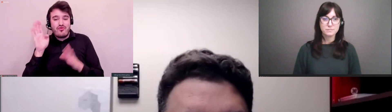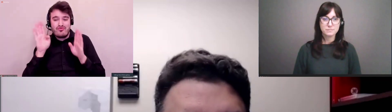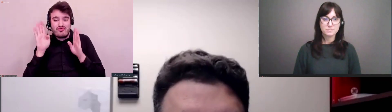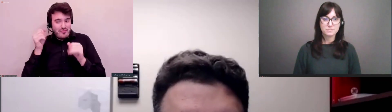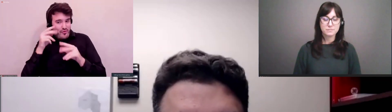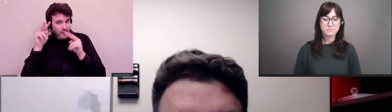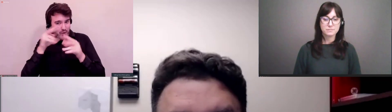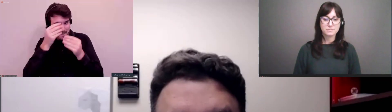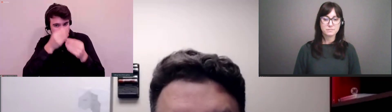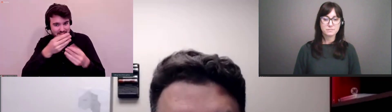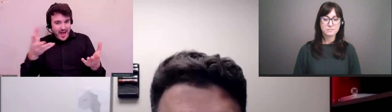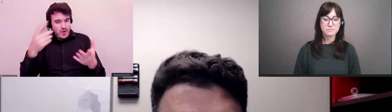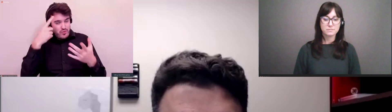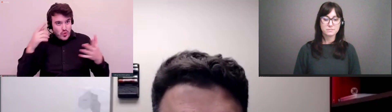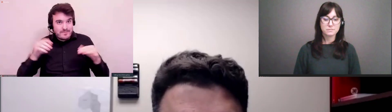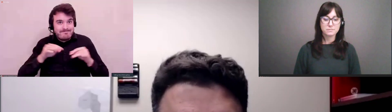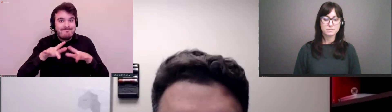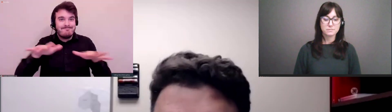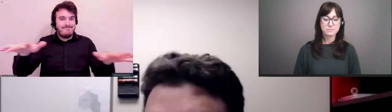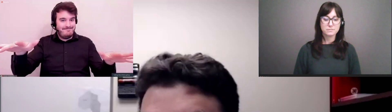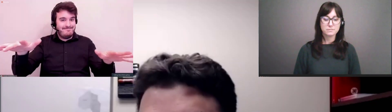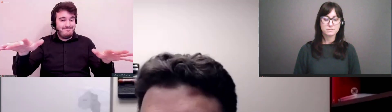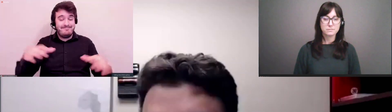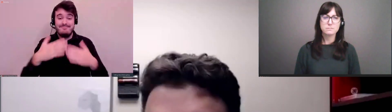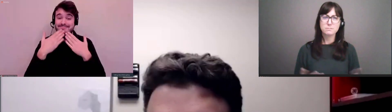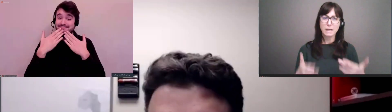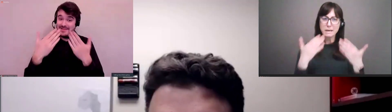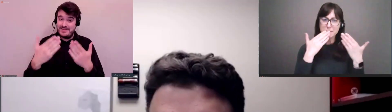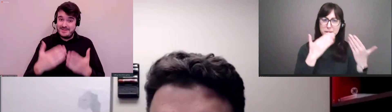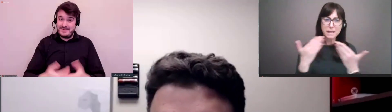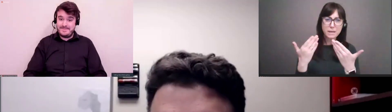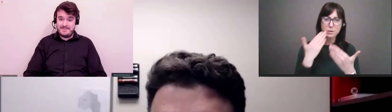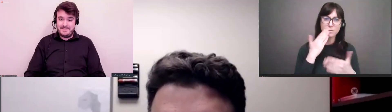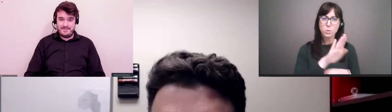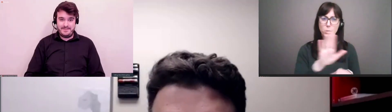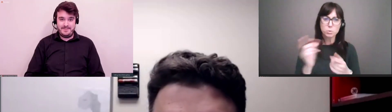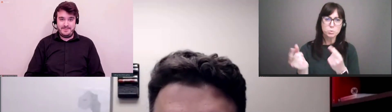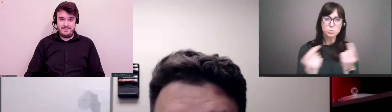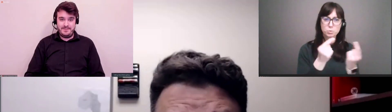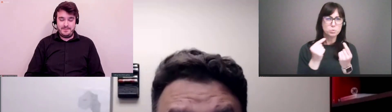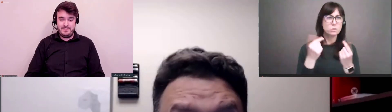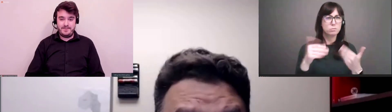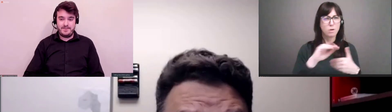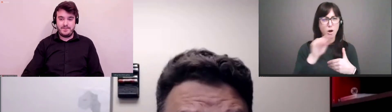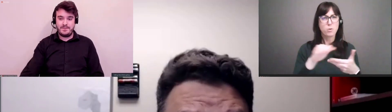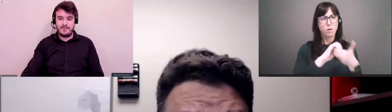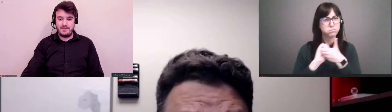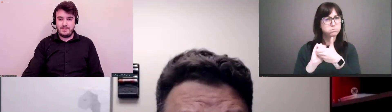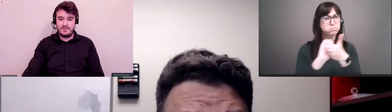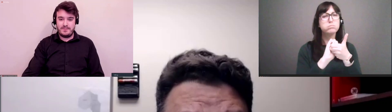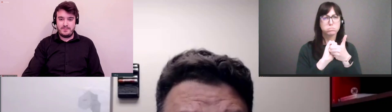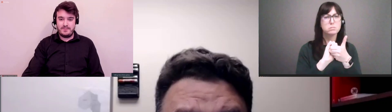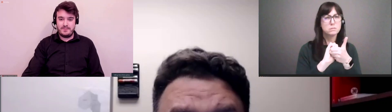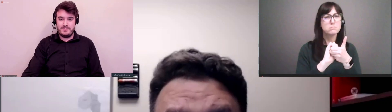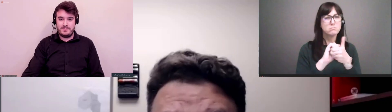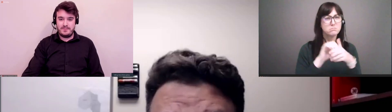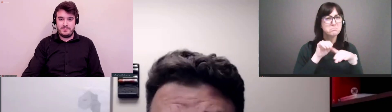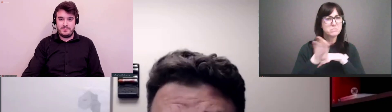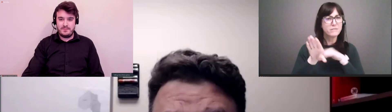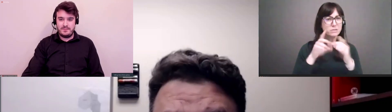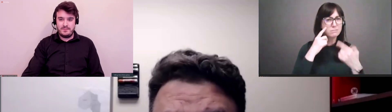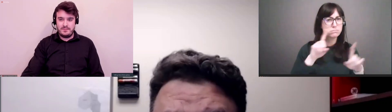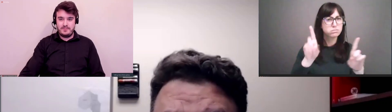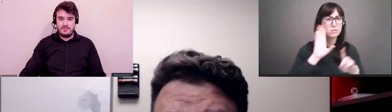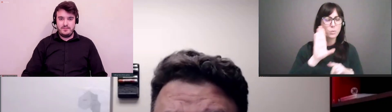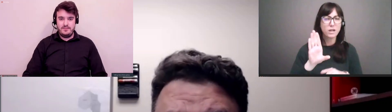à amplifier ces messages. Thank you again for all your actions you're taking as a community. These actions matter. There would be more cases